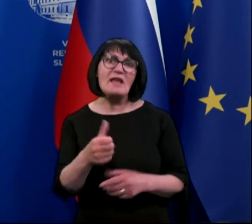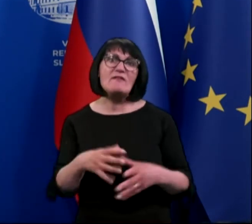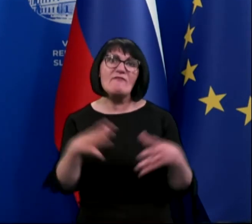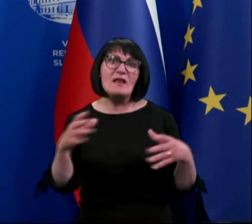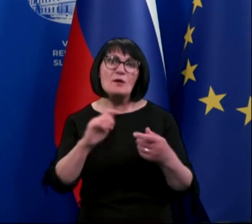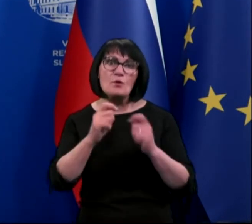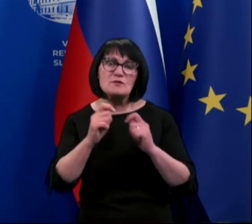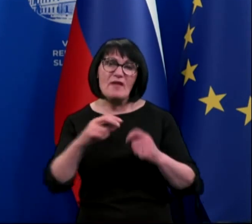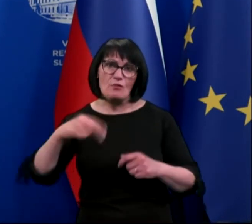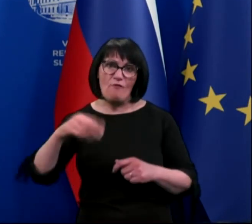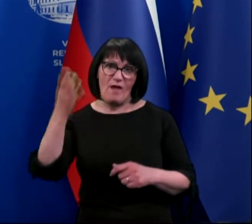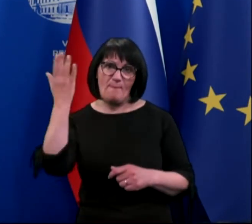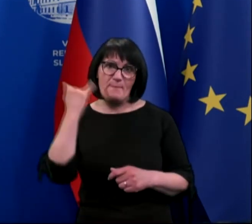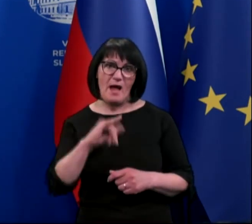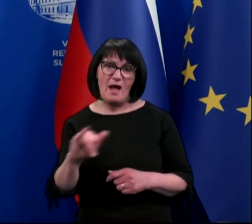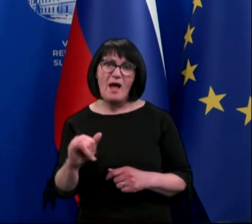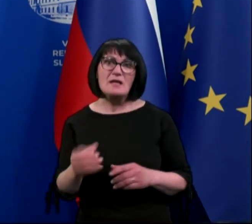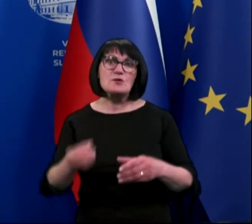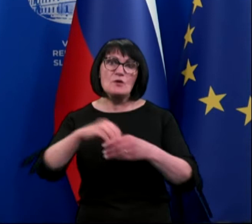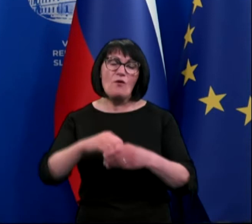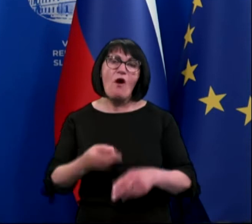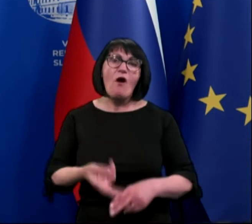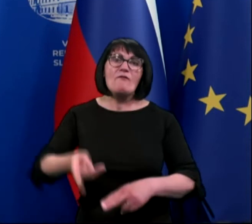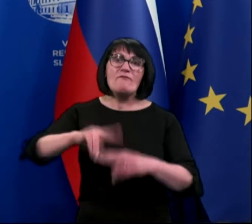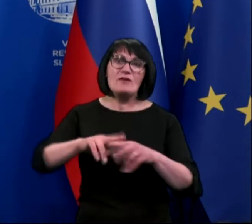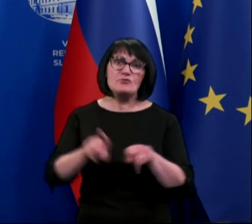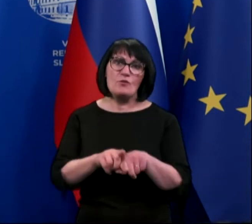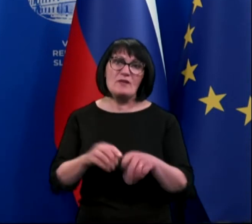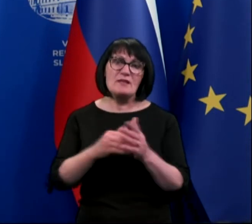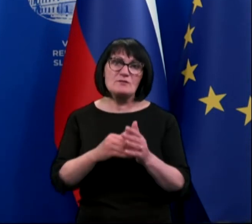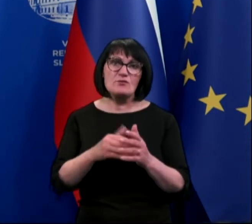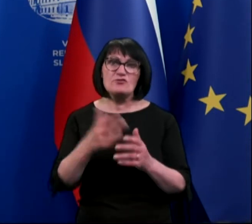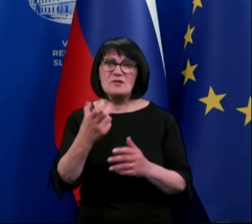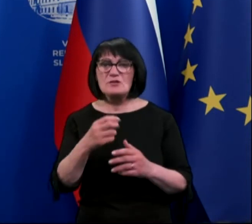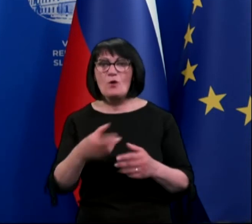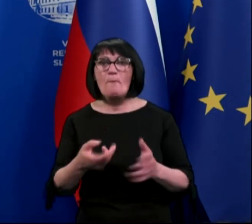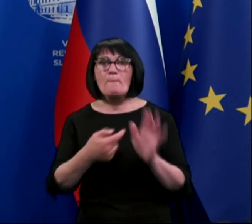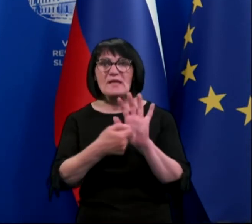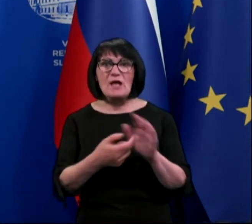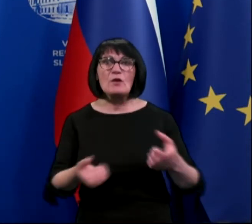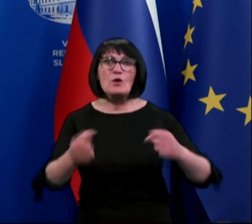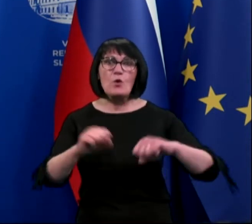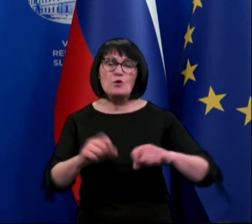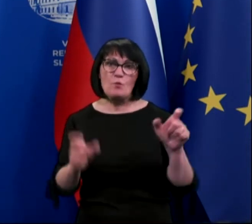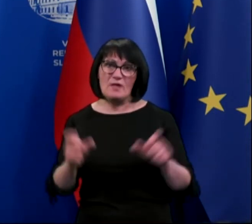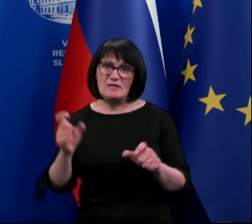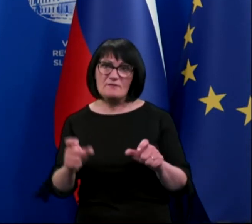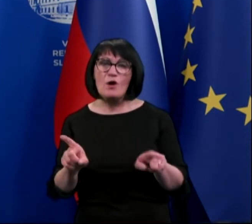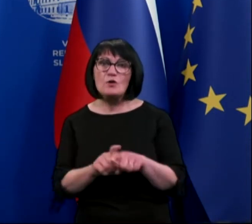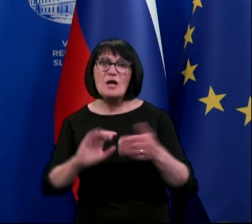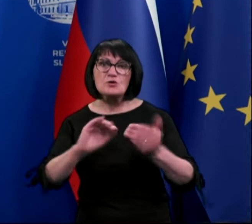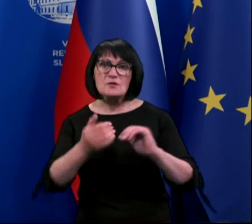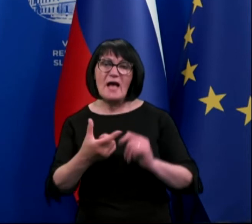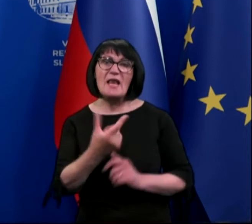posvet novembra, ki se ga je udeležilo več kot 1300 predstavnikov gospodarstva. Potem, kar se tiče